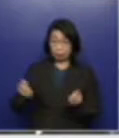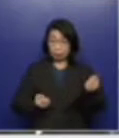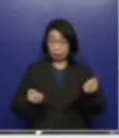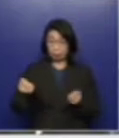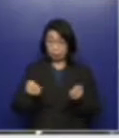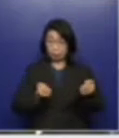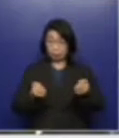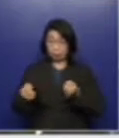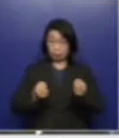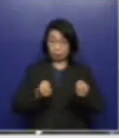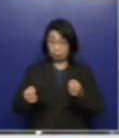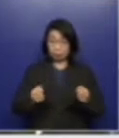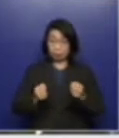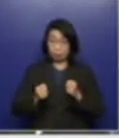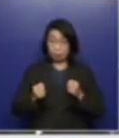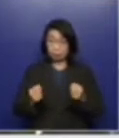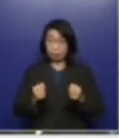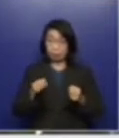าจักร